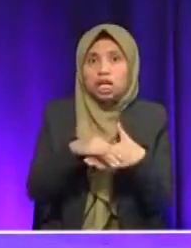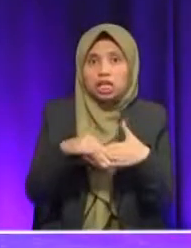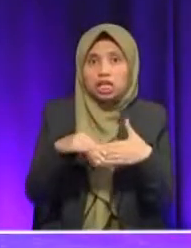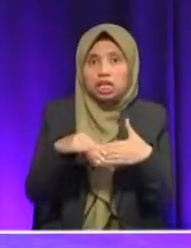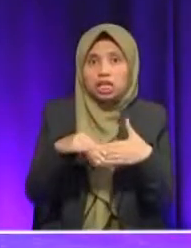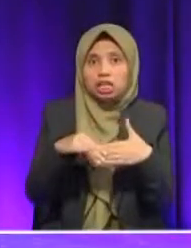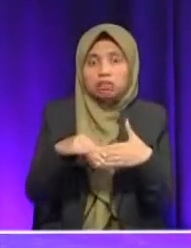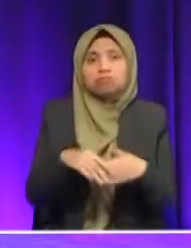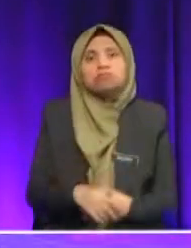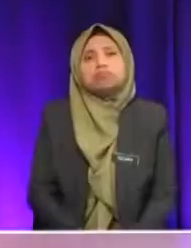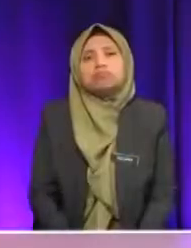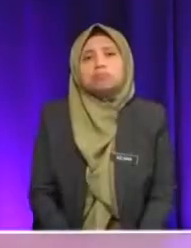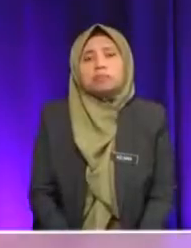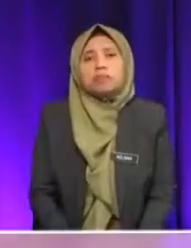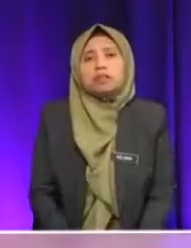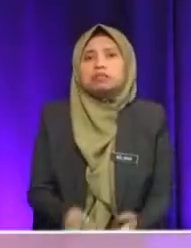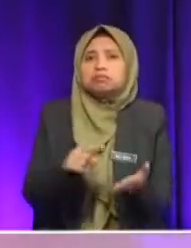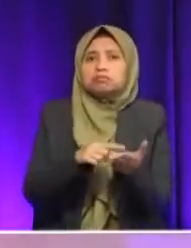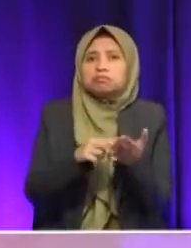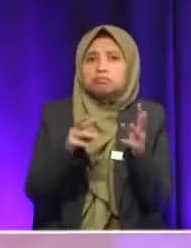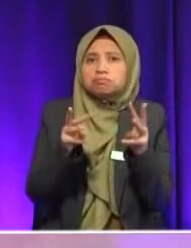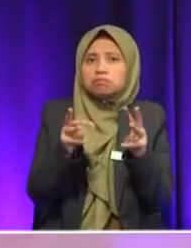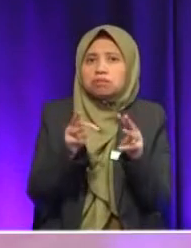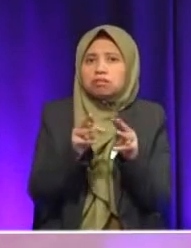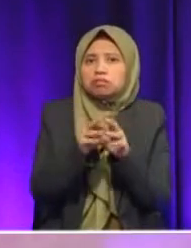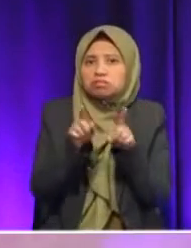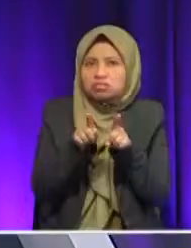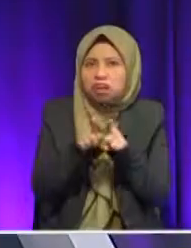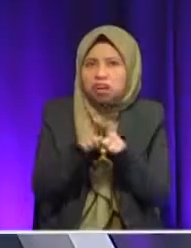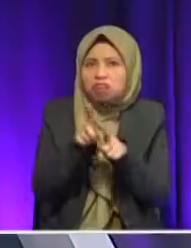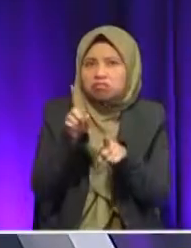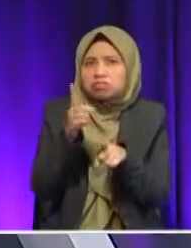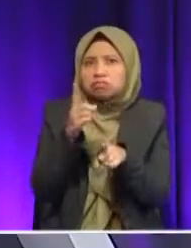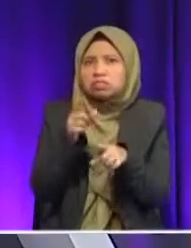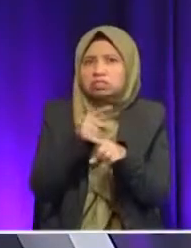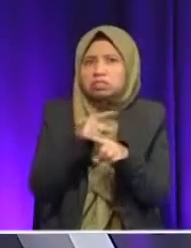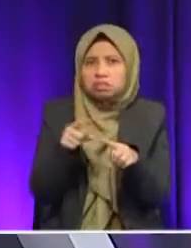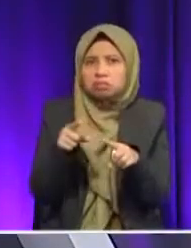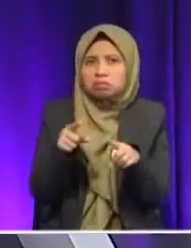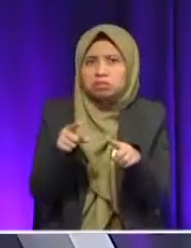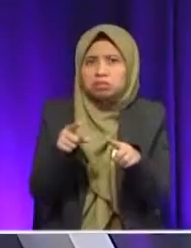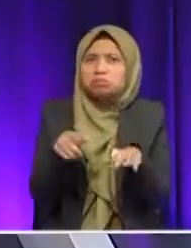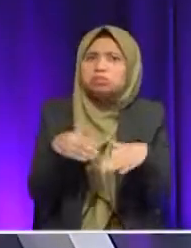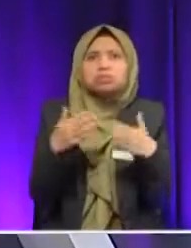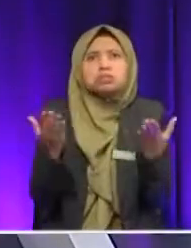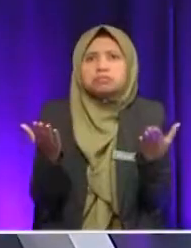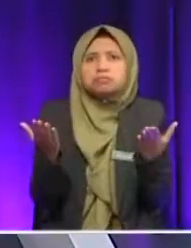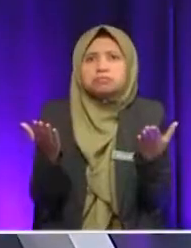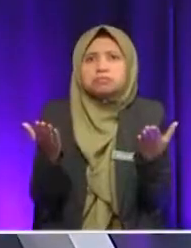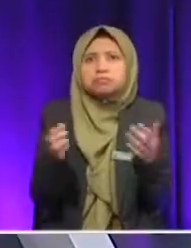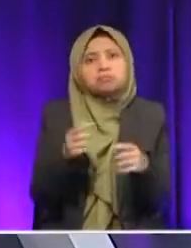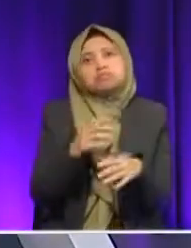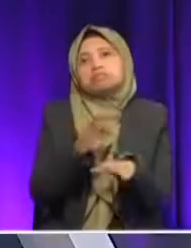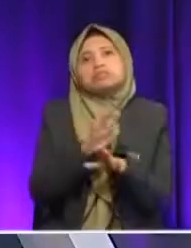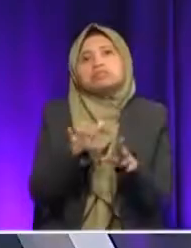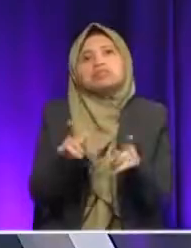mu nih macam-macam aja tapi ih bisa mainin tetap sama